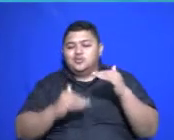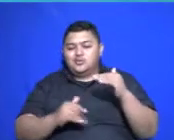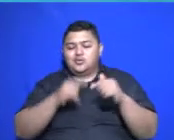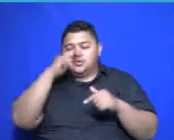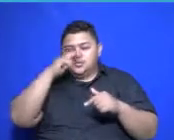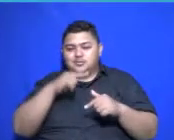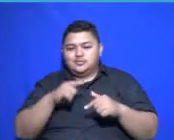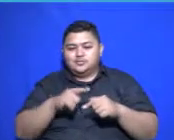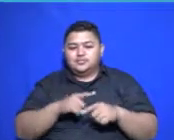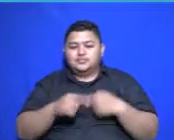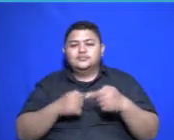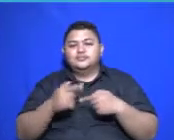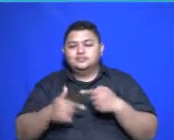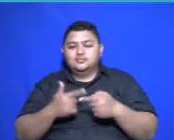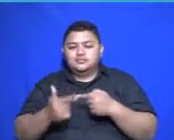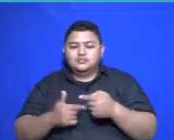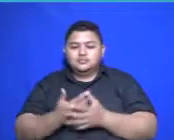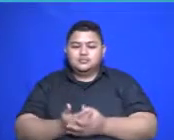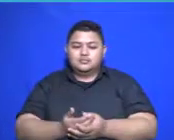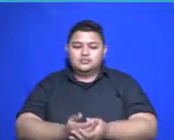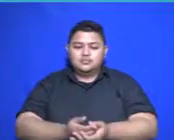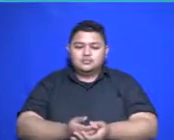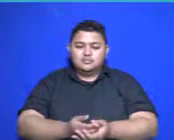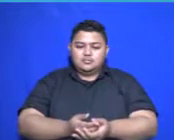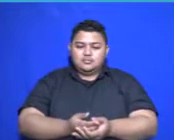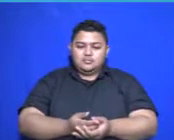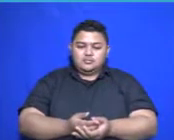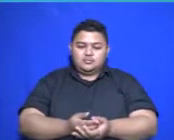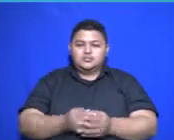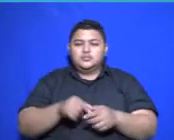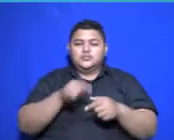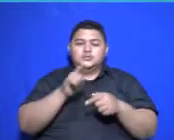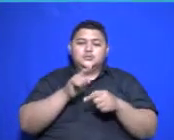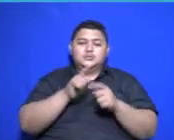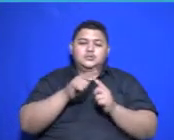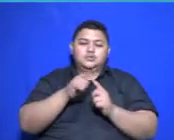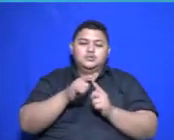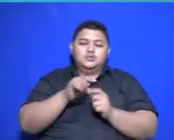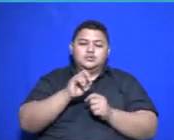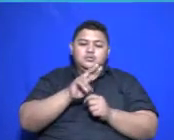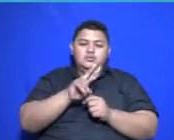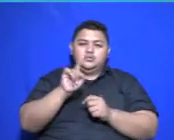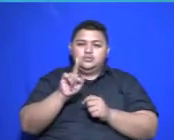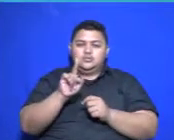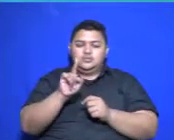adanya perbaikan regulasi yang di Kementerian Riset Teknologi dan Pendidikan ini, pada tanggal 21